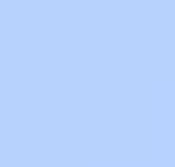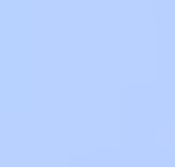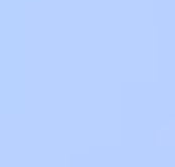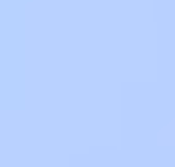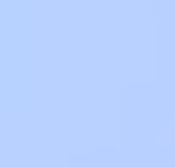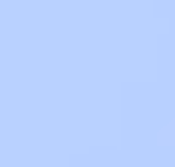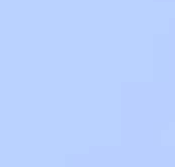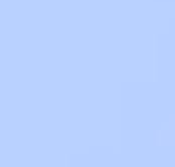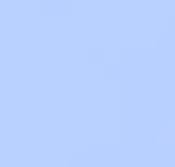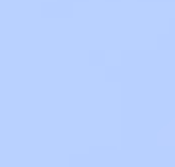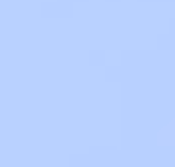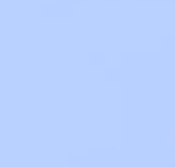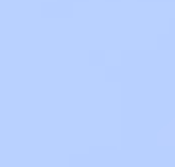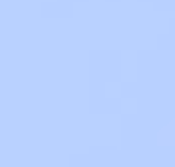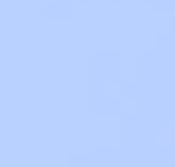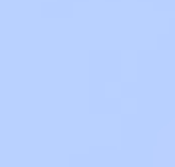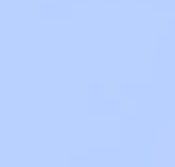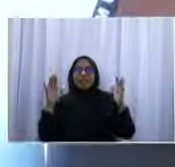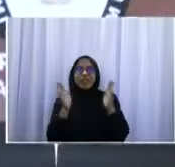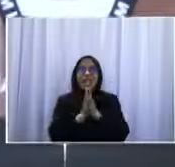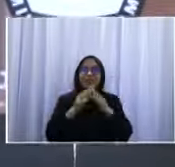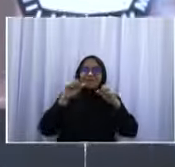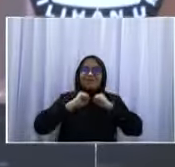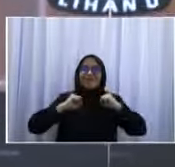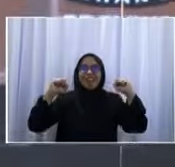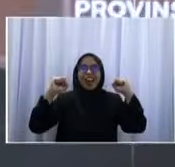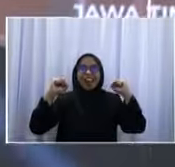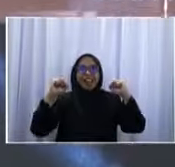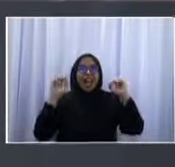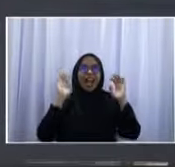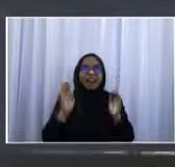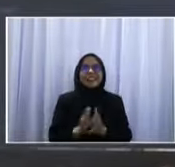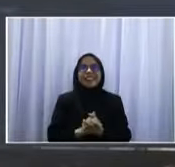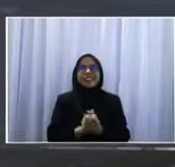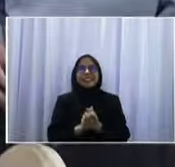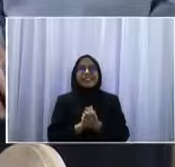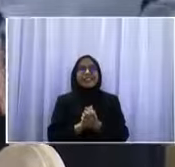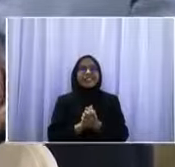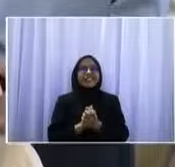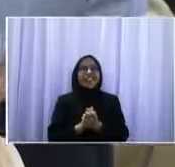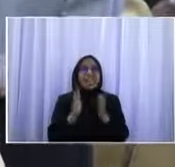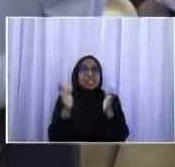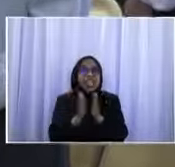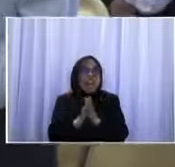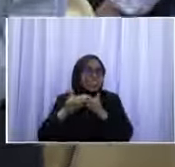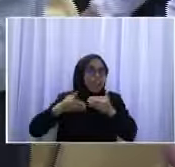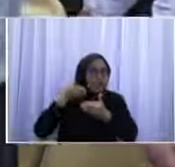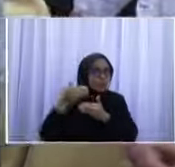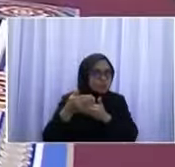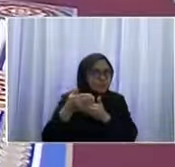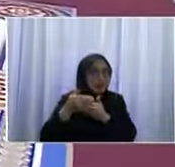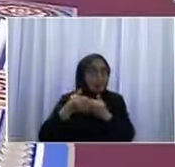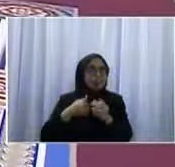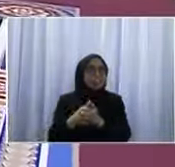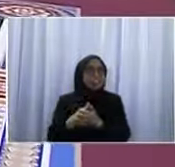bukan sekedar di panggung debat, tapi di tengah masyarakat. Okay. Itulah yang dilihat oleh masyarakat Jawa Timur, masyarakat Indonesia. Surabaya pada waktu dipimpin